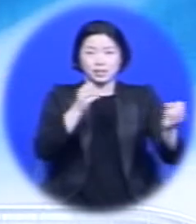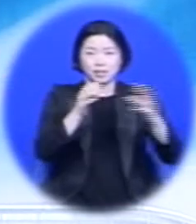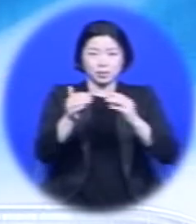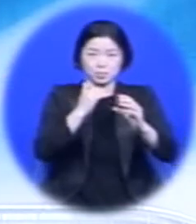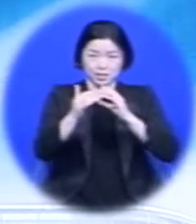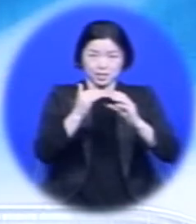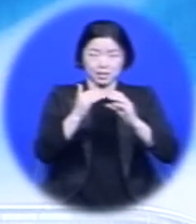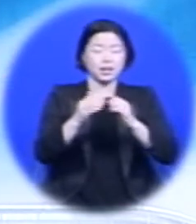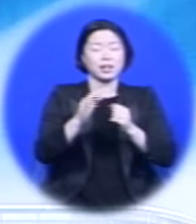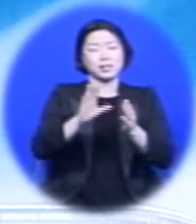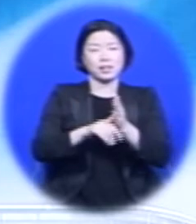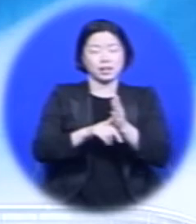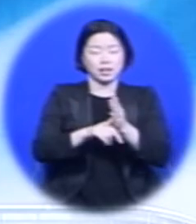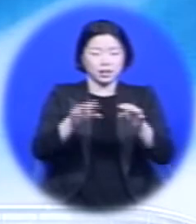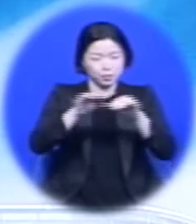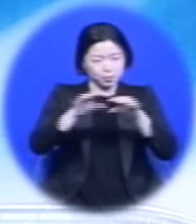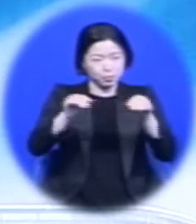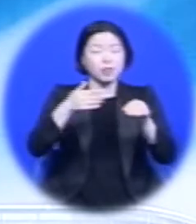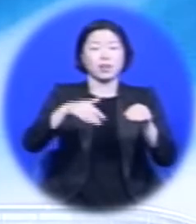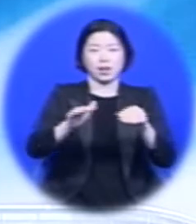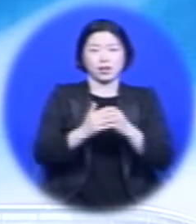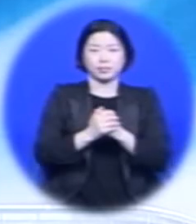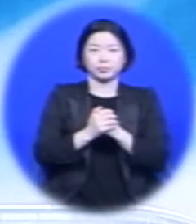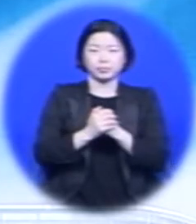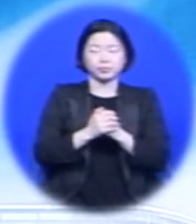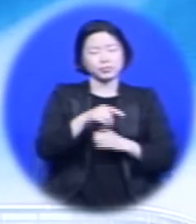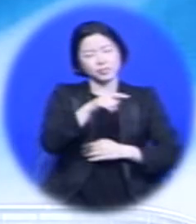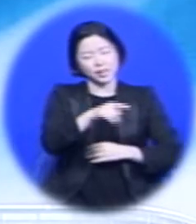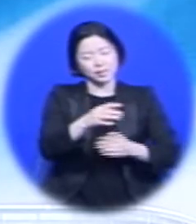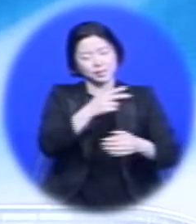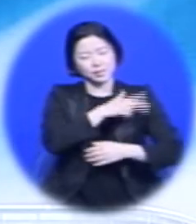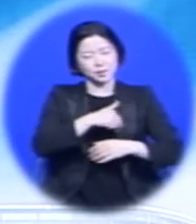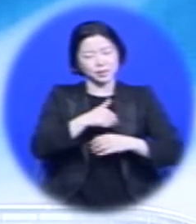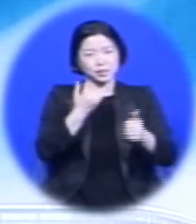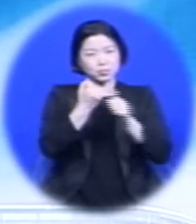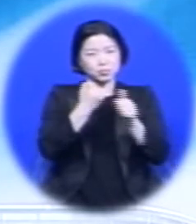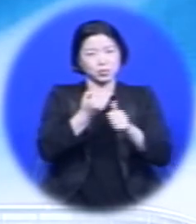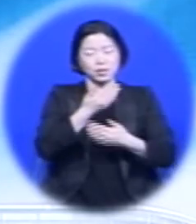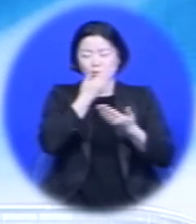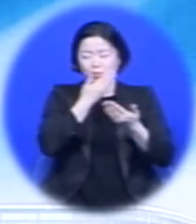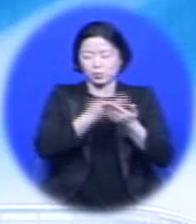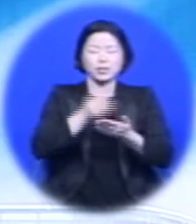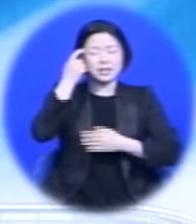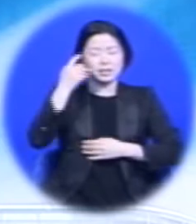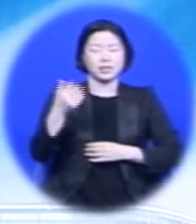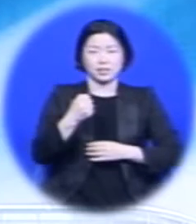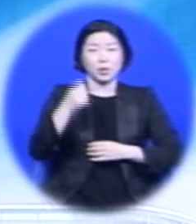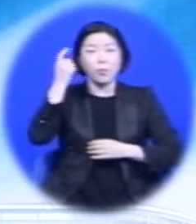이해하고 그렇게 풀어간다는 거죠. 저는 그 집사님이 참 귀하다고 생각합니다.